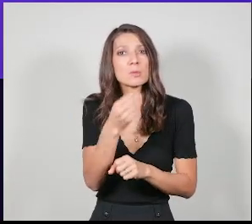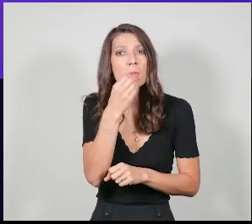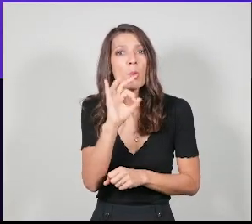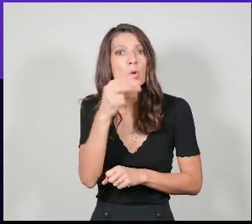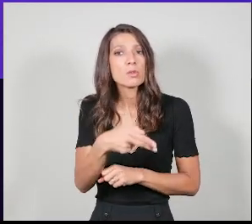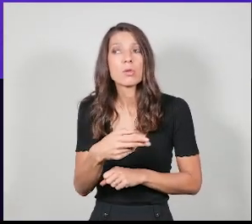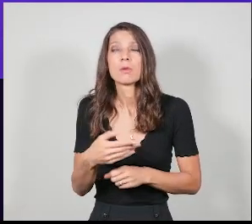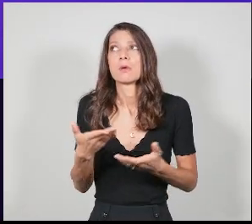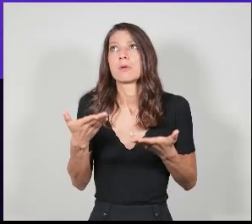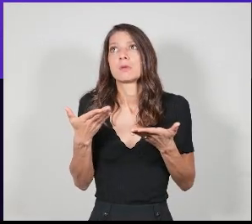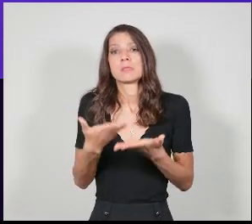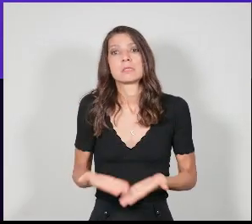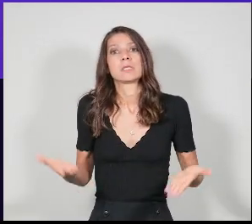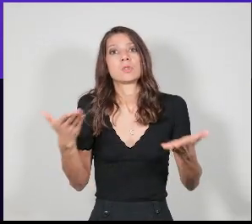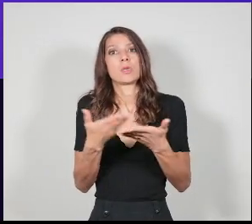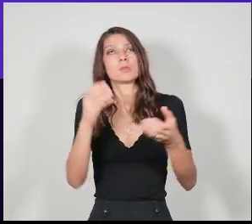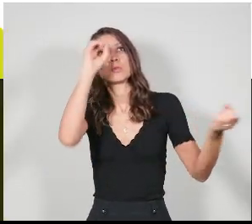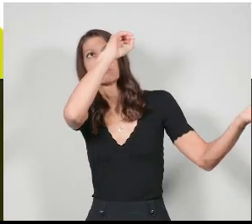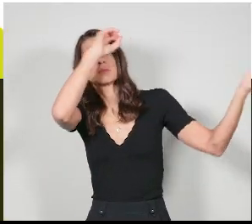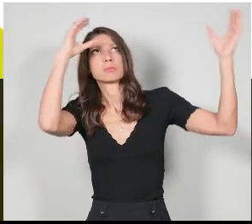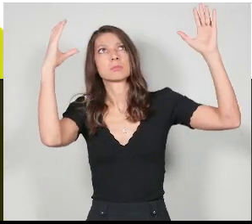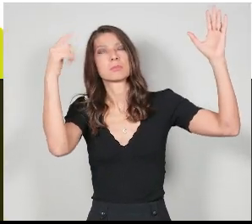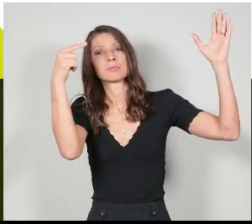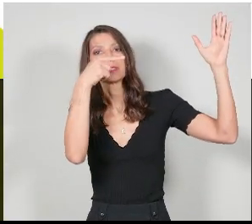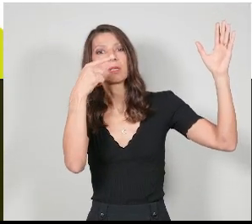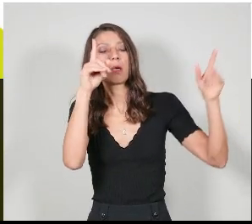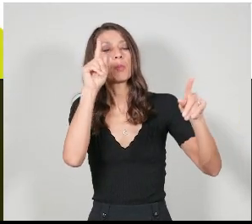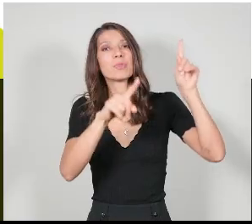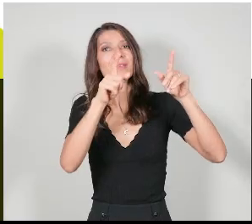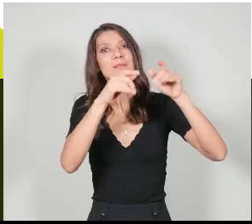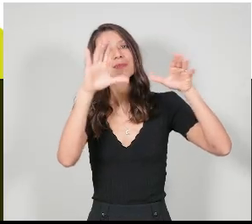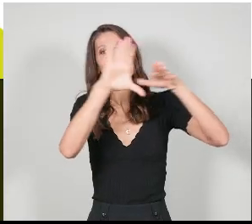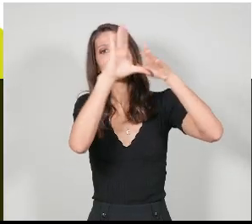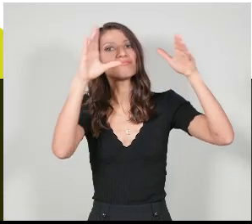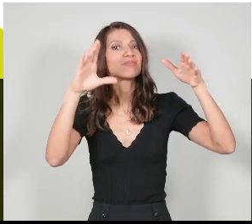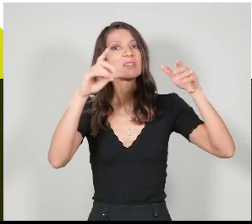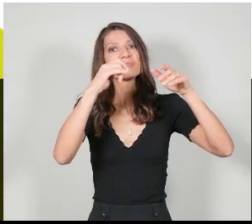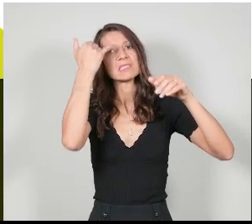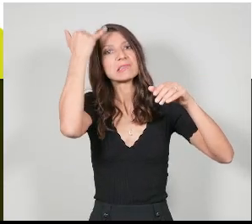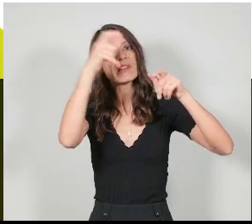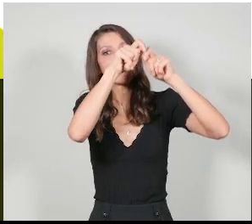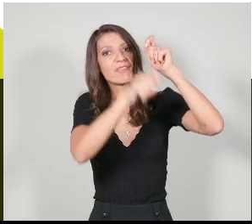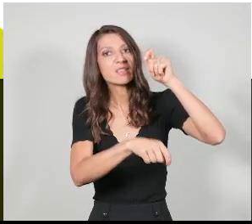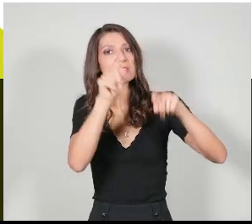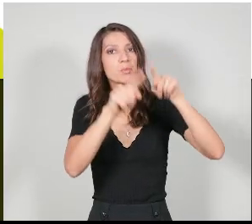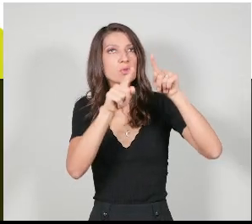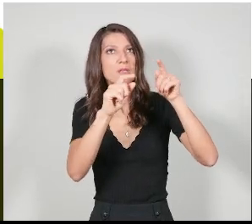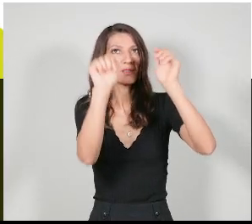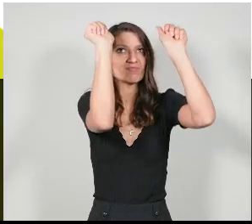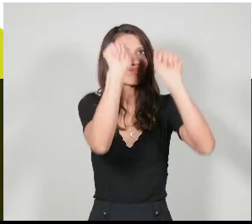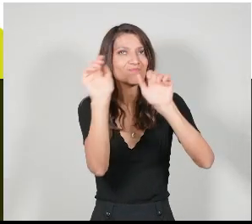idées reçues qui portent sur ce virage domiciliaire qu'il faut peut-être lever pour voir dans quelle mesure ça peut être une